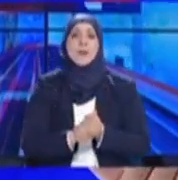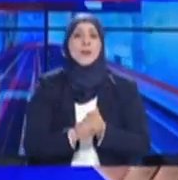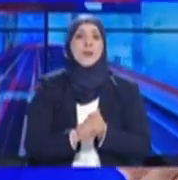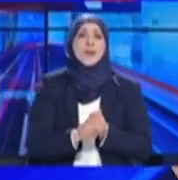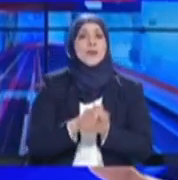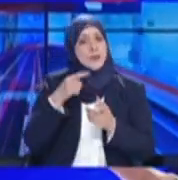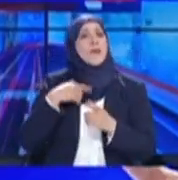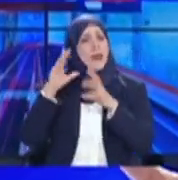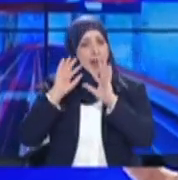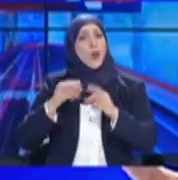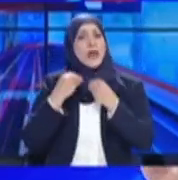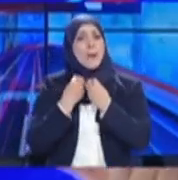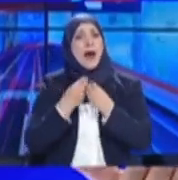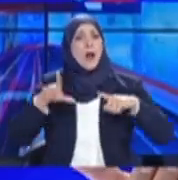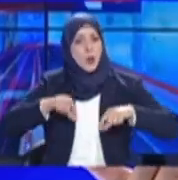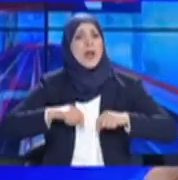المركزيه